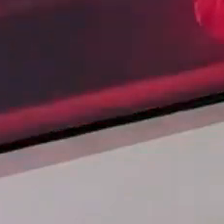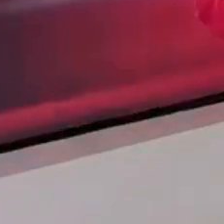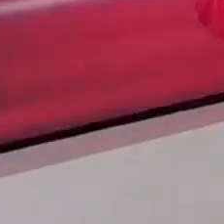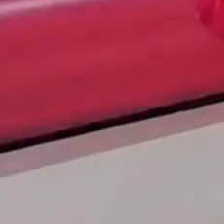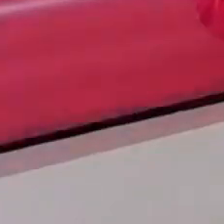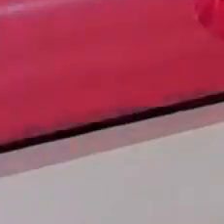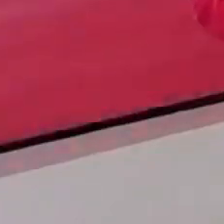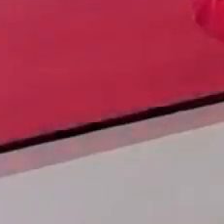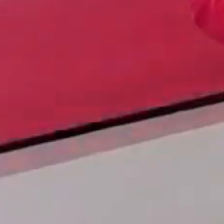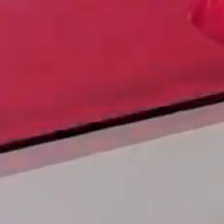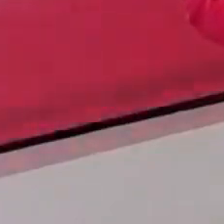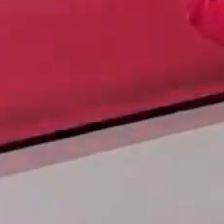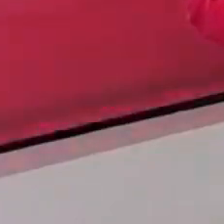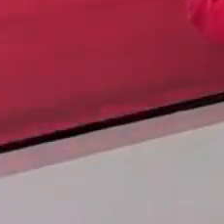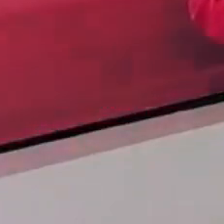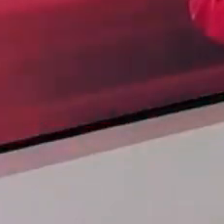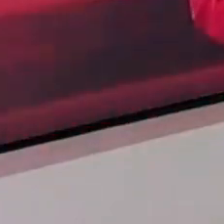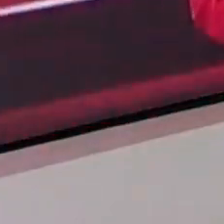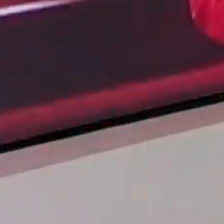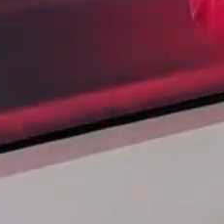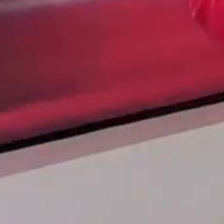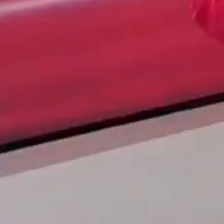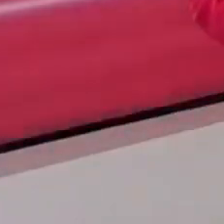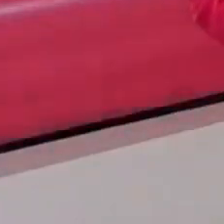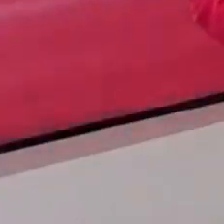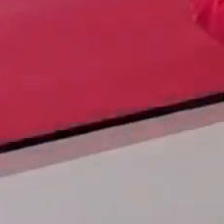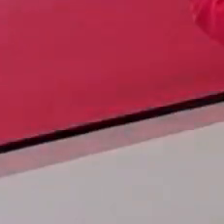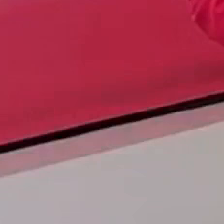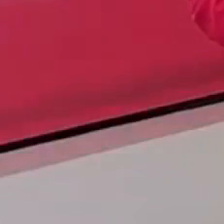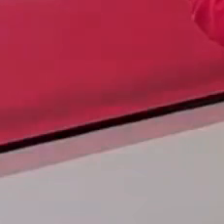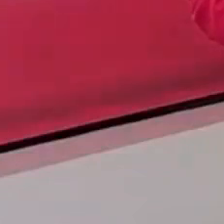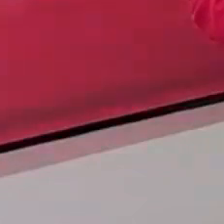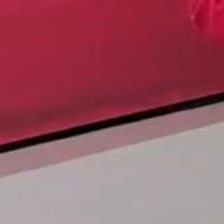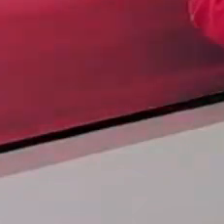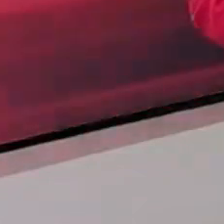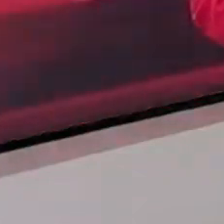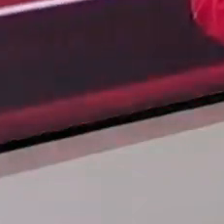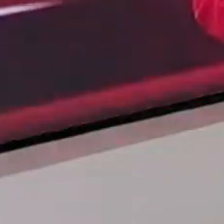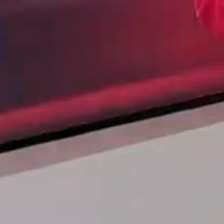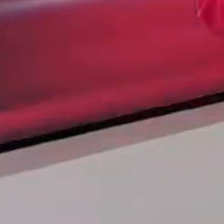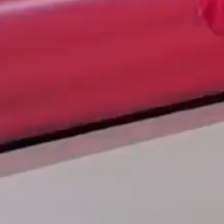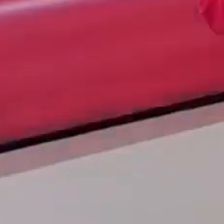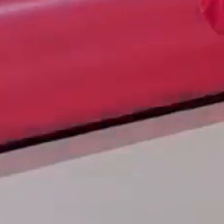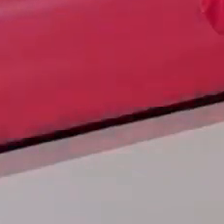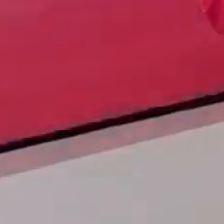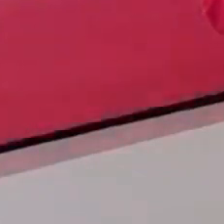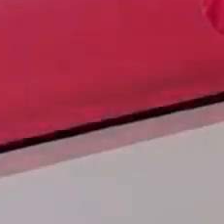subaybayan niyo po kami sa GMA Pinoy TV at sa www.gmanews.tv.